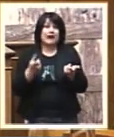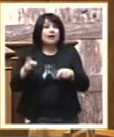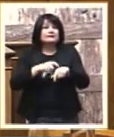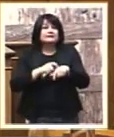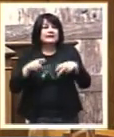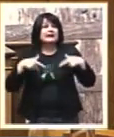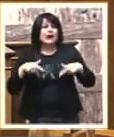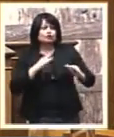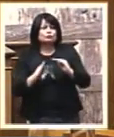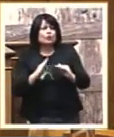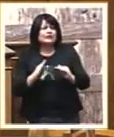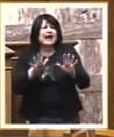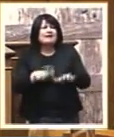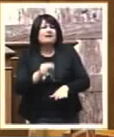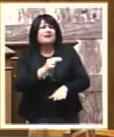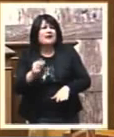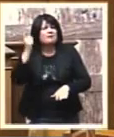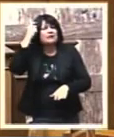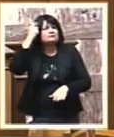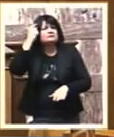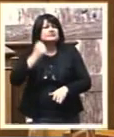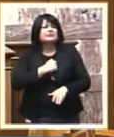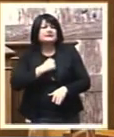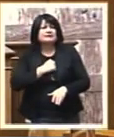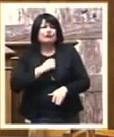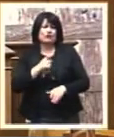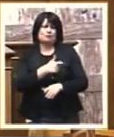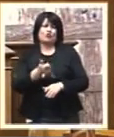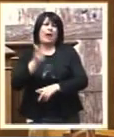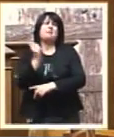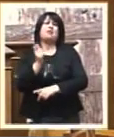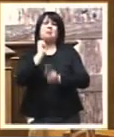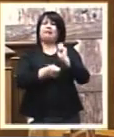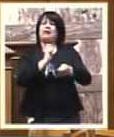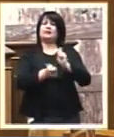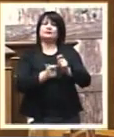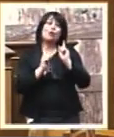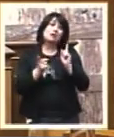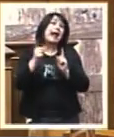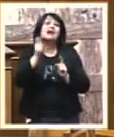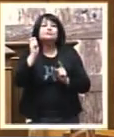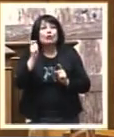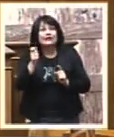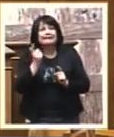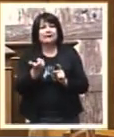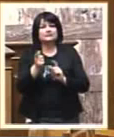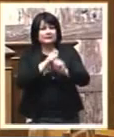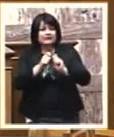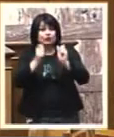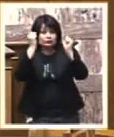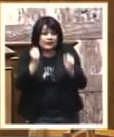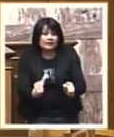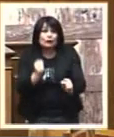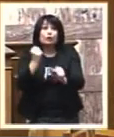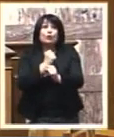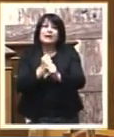σήμερα κράτους πρόνοιας από παθητικές πολιτικές επιδότησης σε επιθετικές πολιτικές δημιουργίας θέσεων εργασίας και